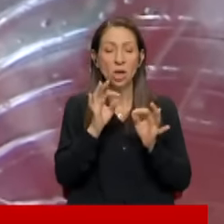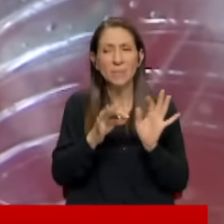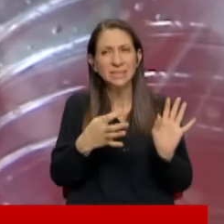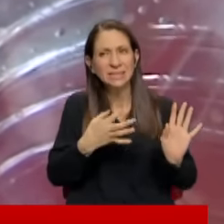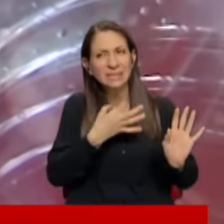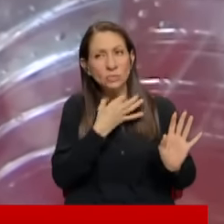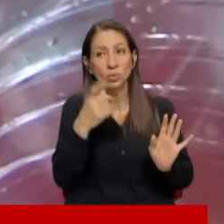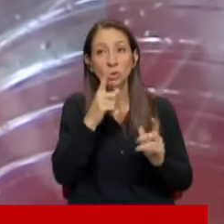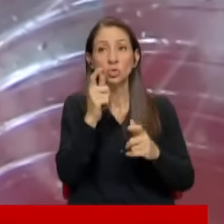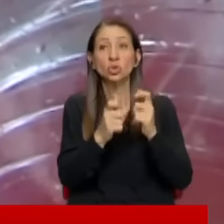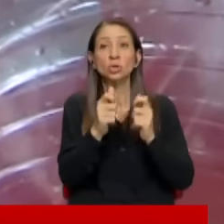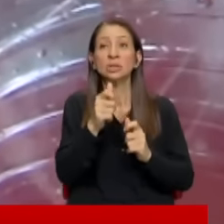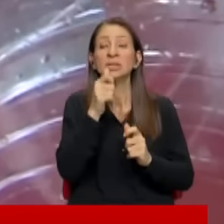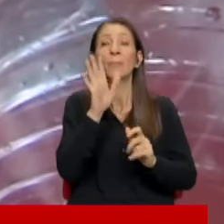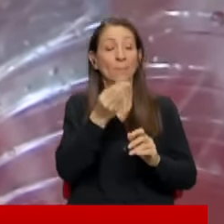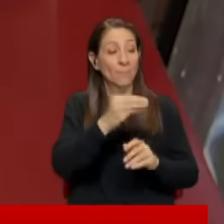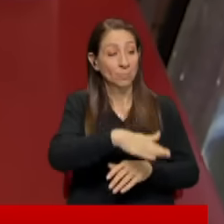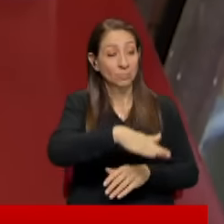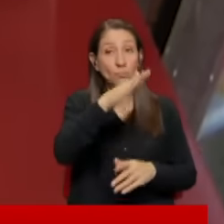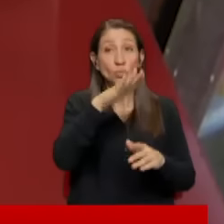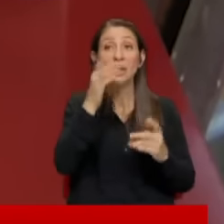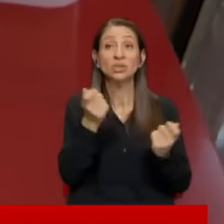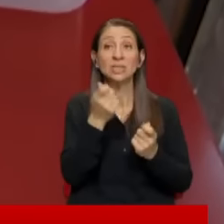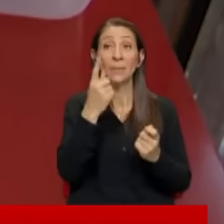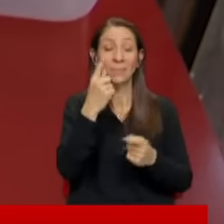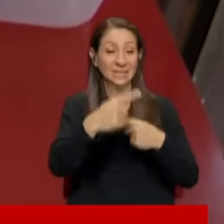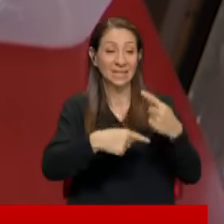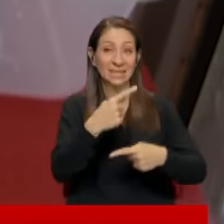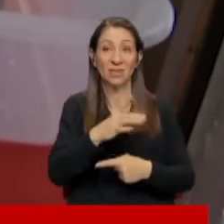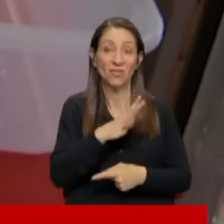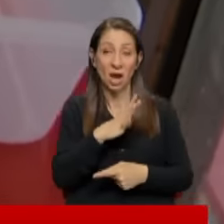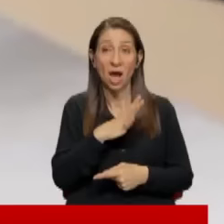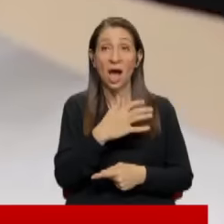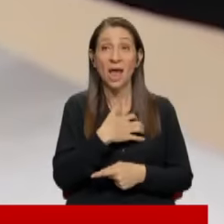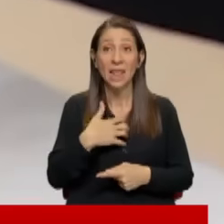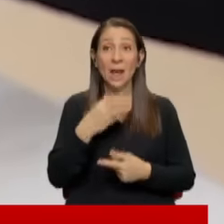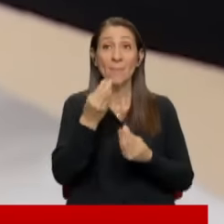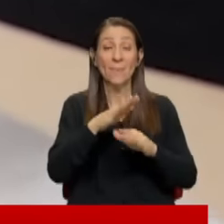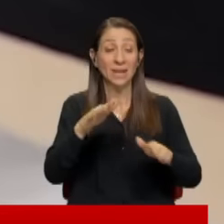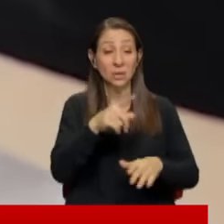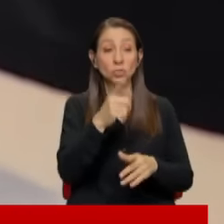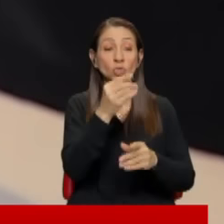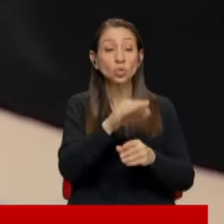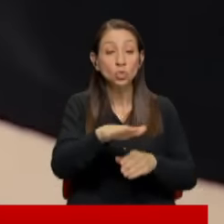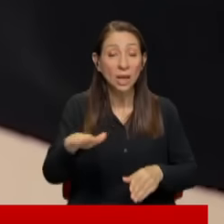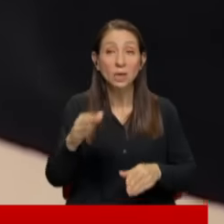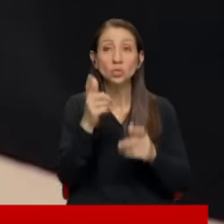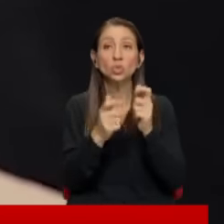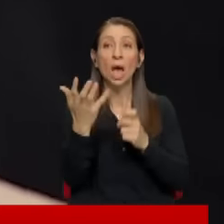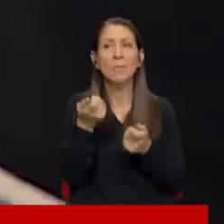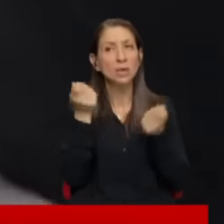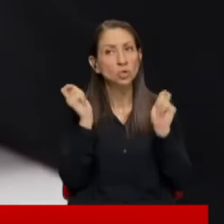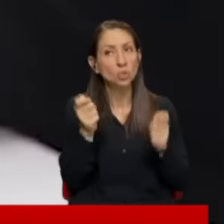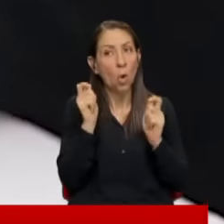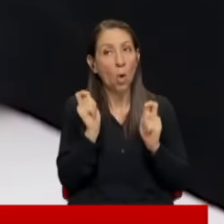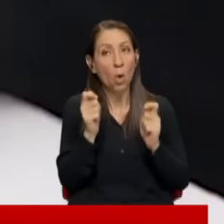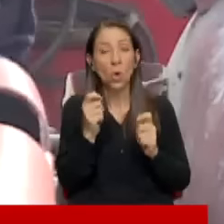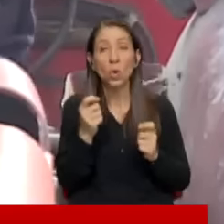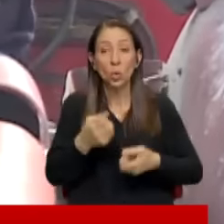darboğaz nedeniyle süt içemeden büyüyen, büyümeye çalışan bir nesil var artık. Anneler bebeklerine, çocuklarına süt almakta